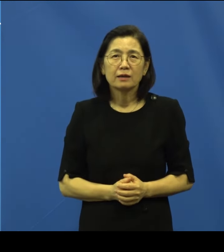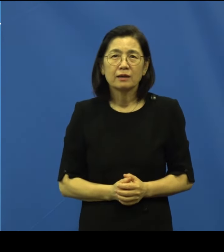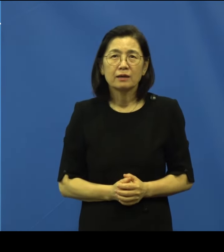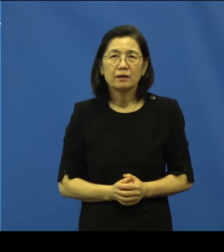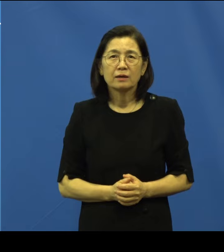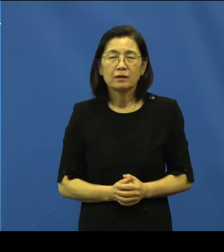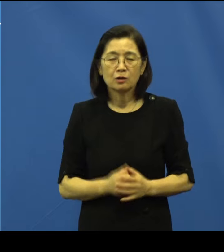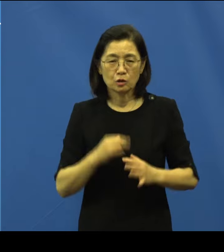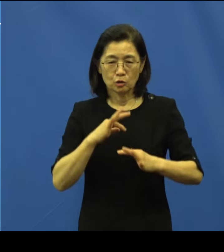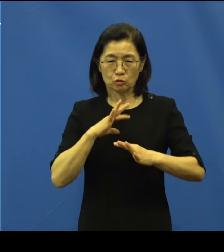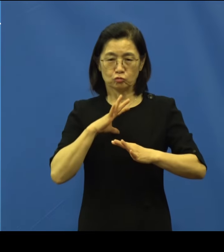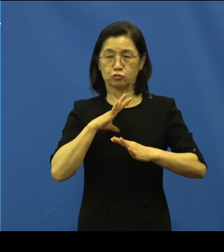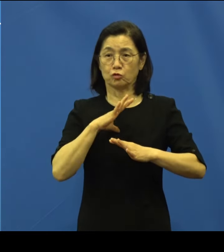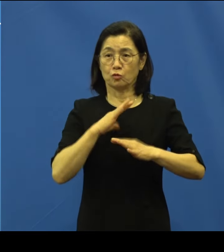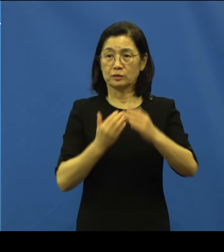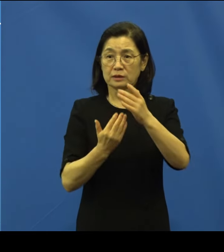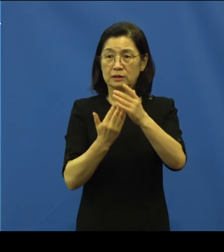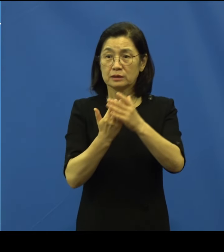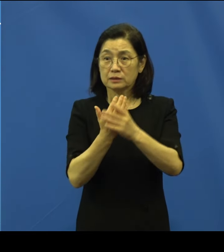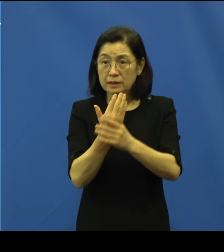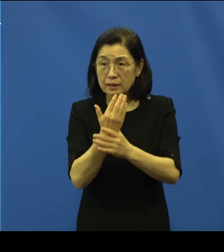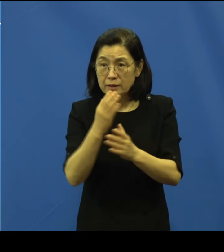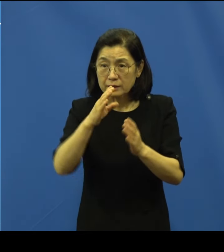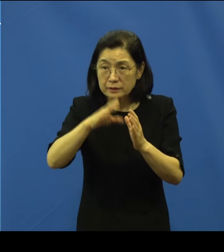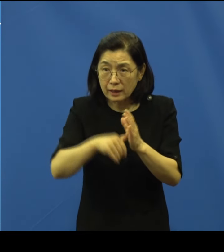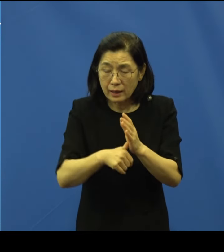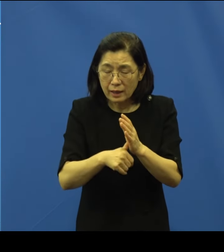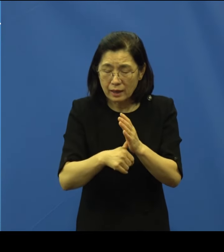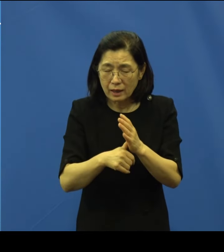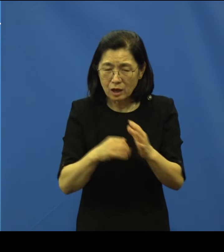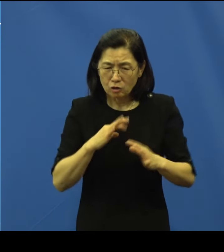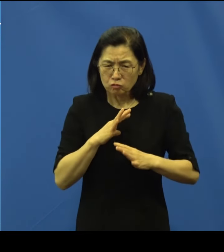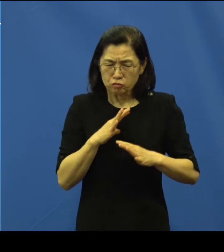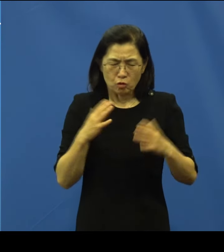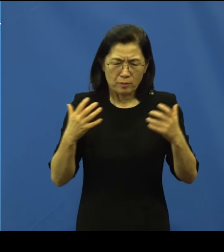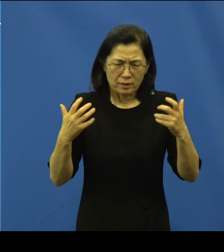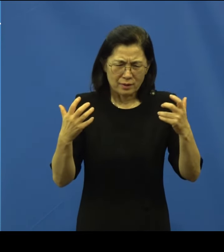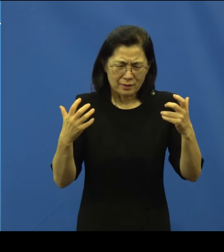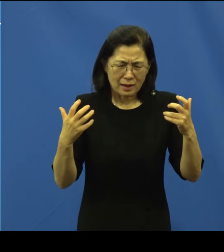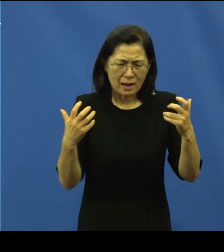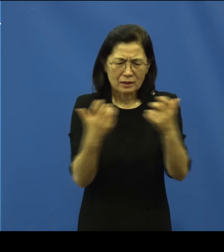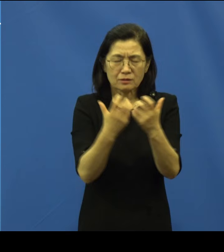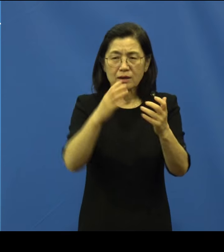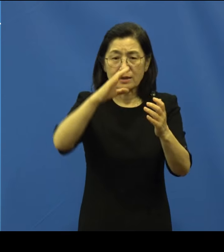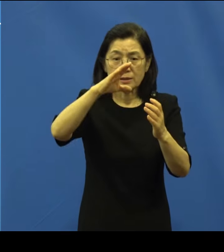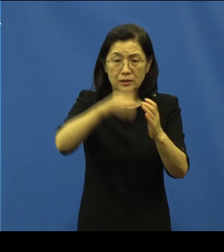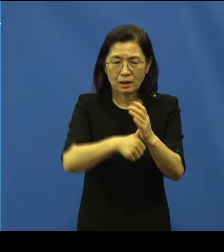사람을 더 죽여요. 두려움에 사로잡혀 있는 순간 이미 나는 죽은 사람이다.